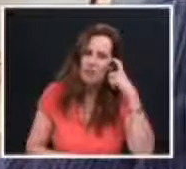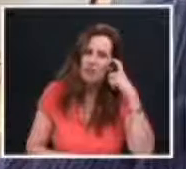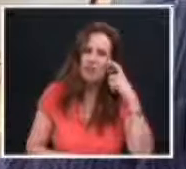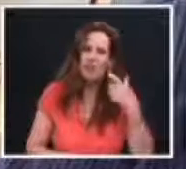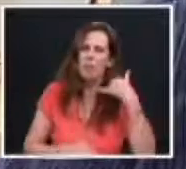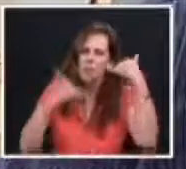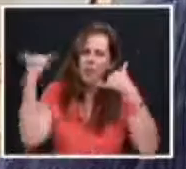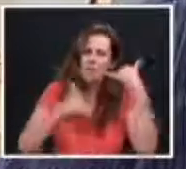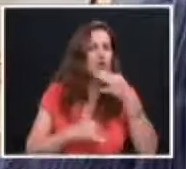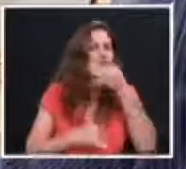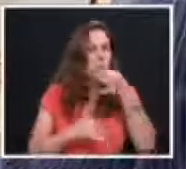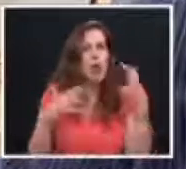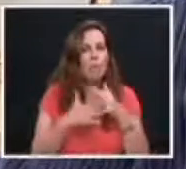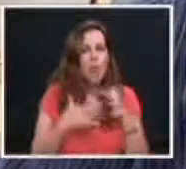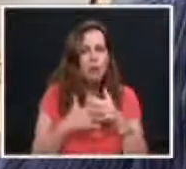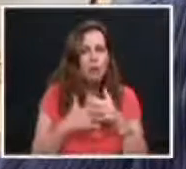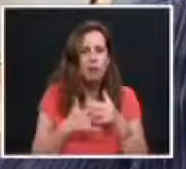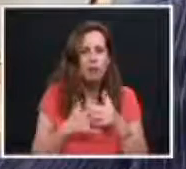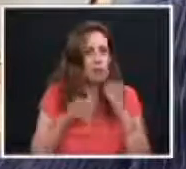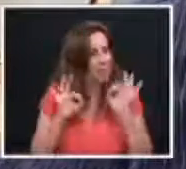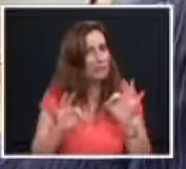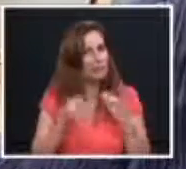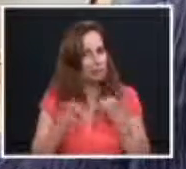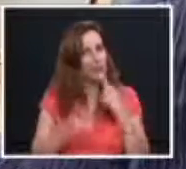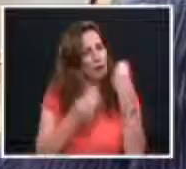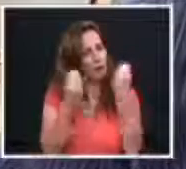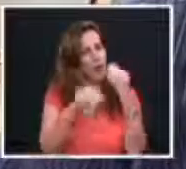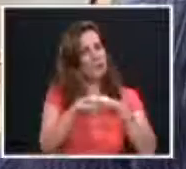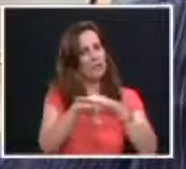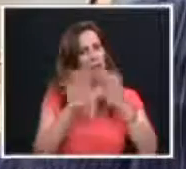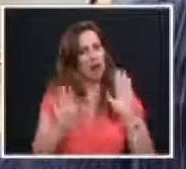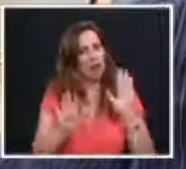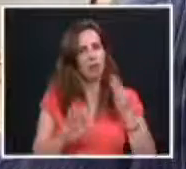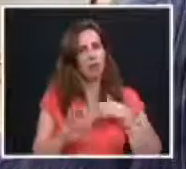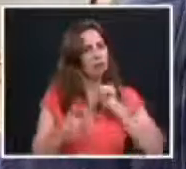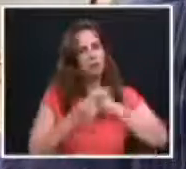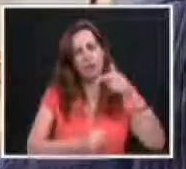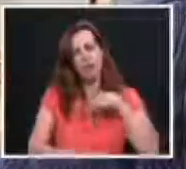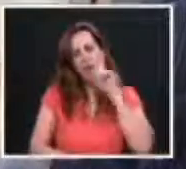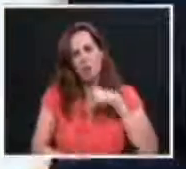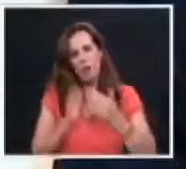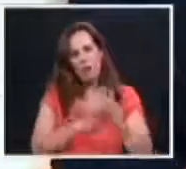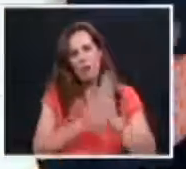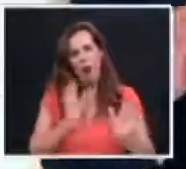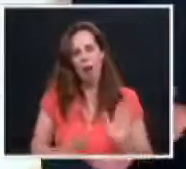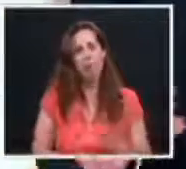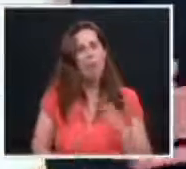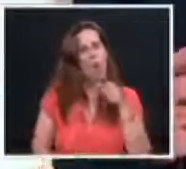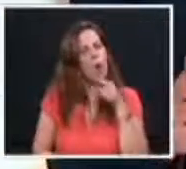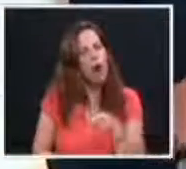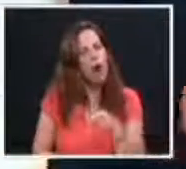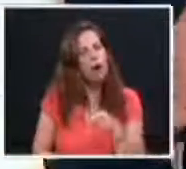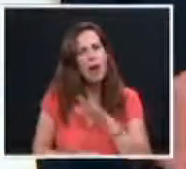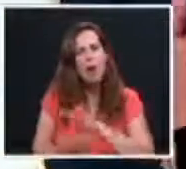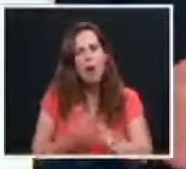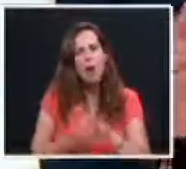איזה כמה טלפונים, שואל בודק, לגיטימי לגמרי, להגיד רגע רגע סליחה, להוריד את החתימה ונגמר הסיפור. תגיד, יכול להיות